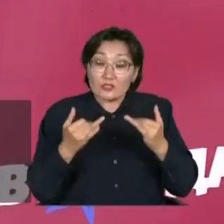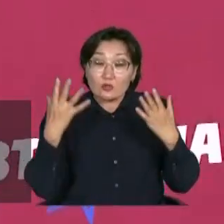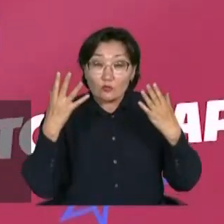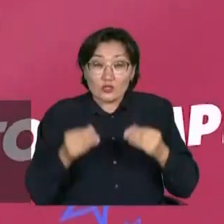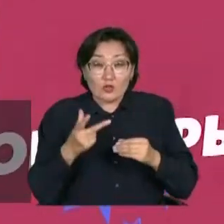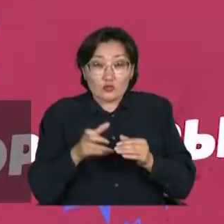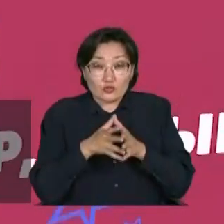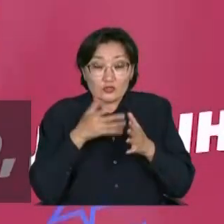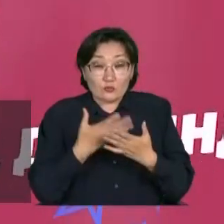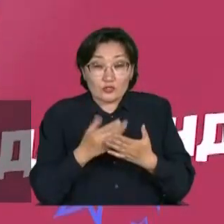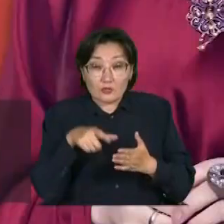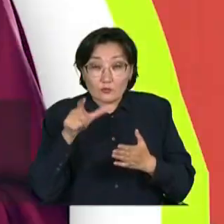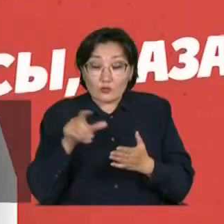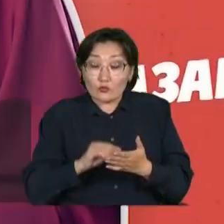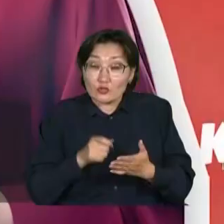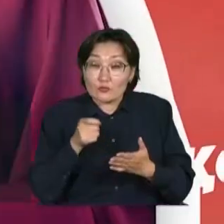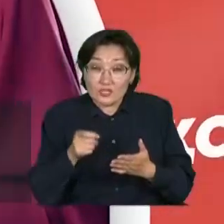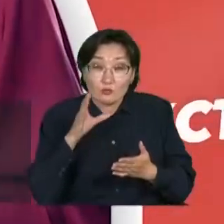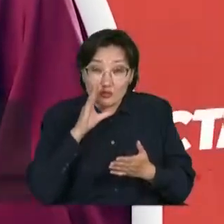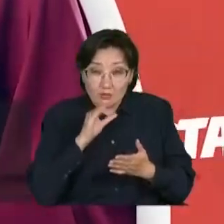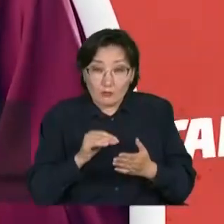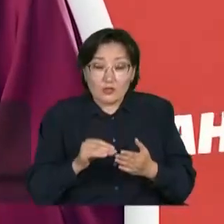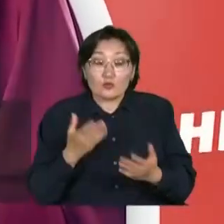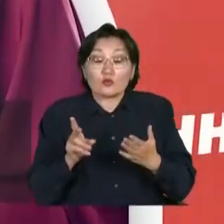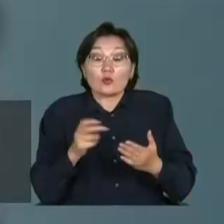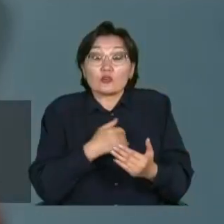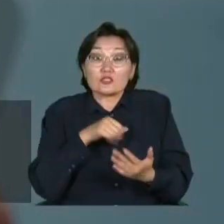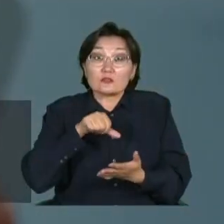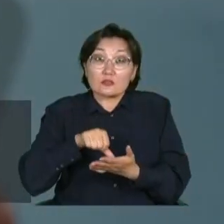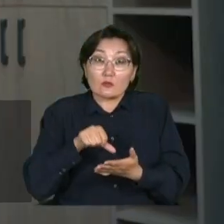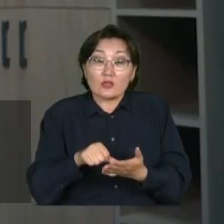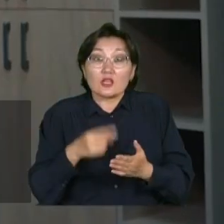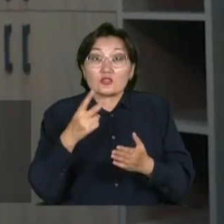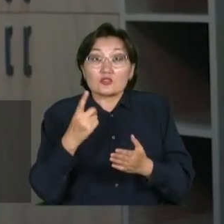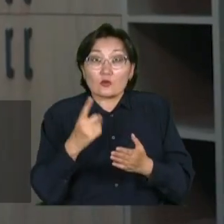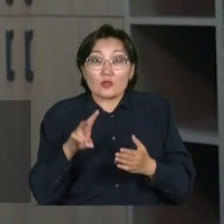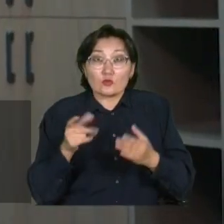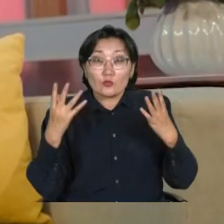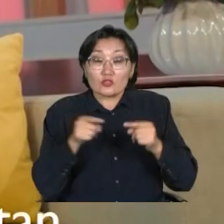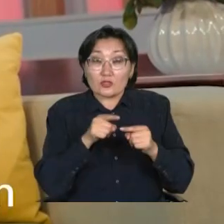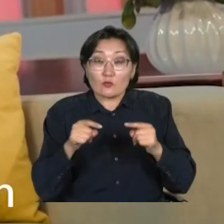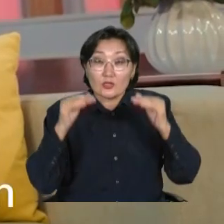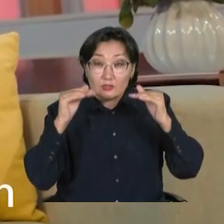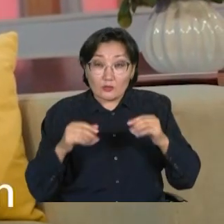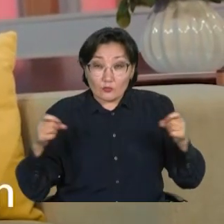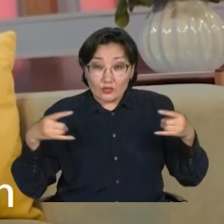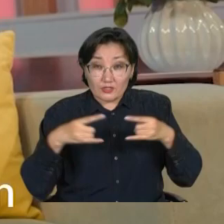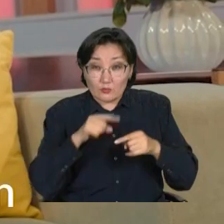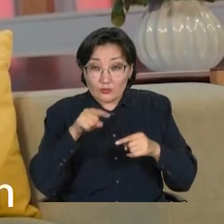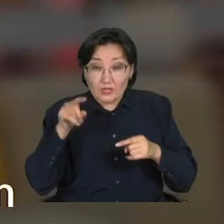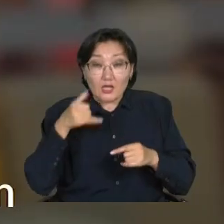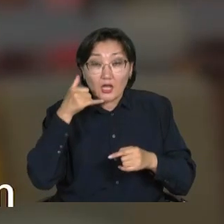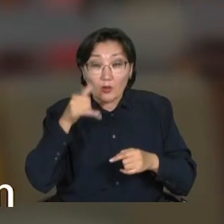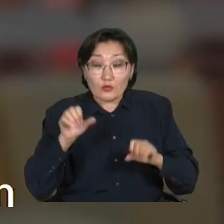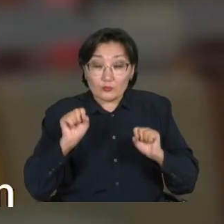өзінде 300-ге жуық адам өтінім беріп үлгерген. Бағын сынаймын дейтіндер болса, 21 маусымға дейін төменде көрсетілген телеграм